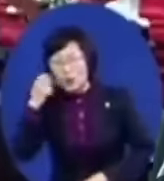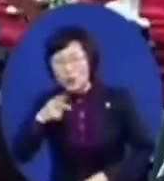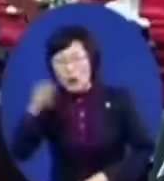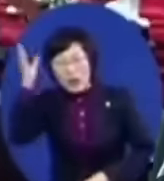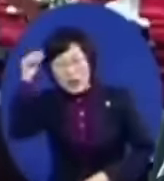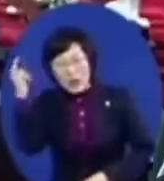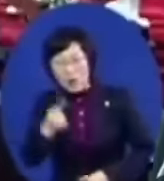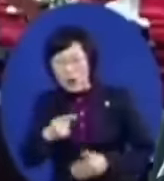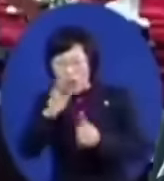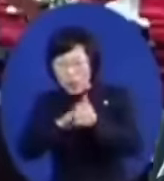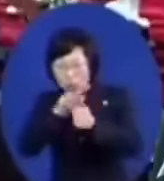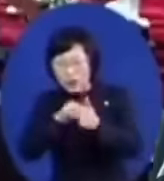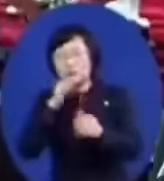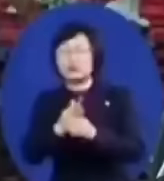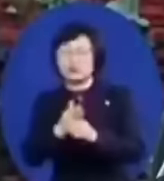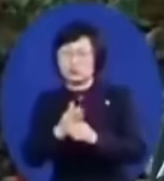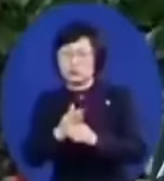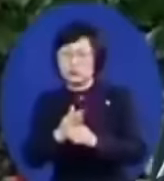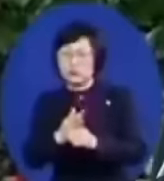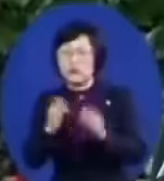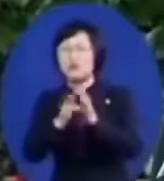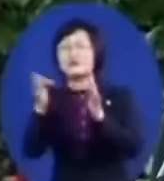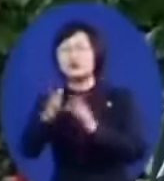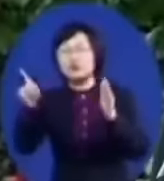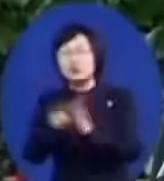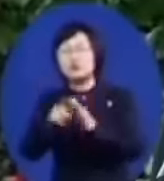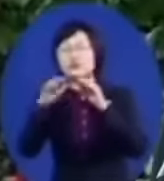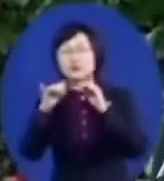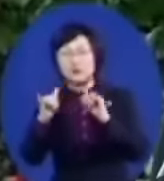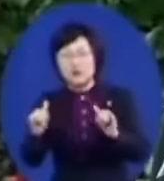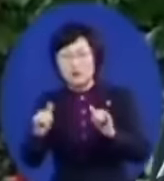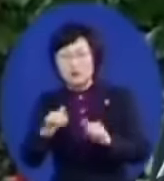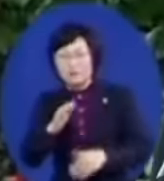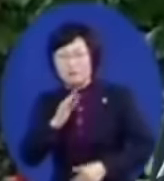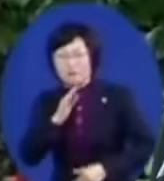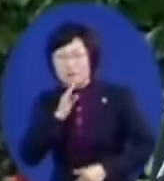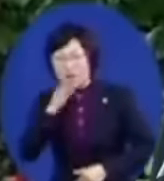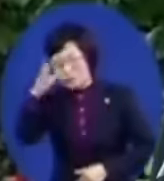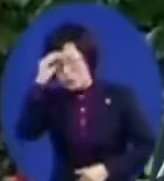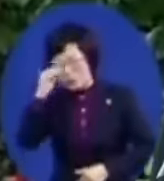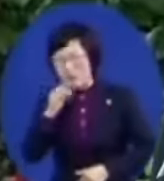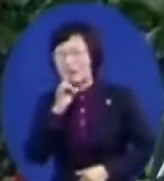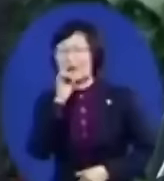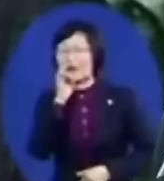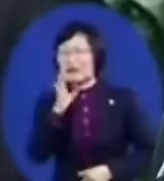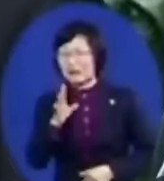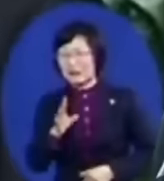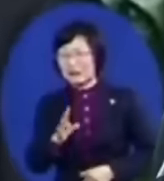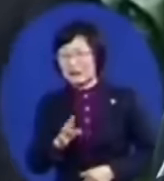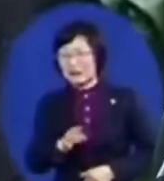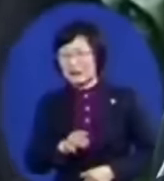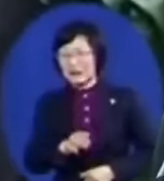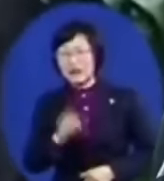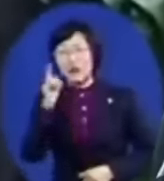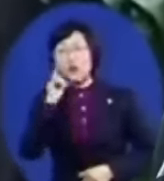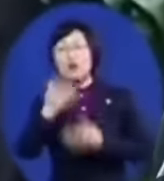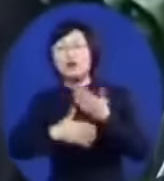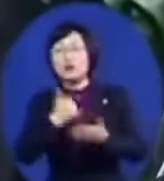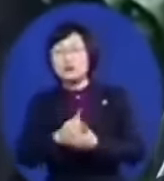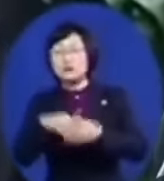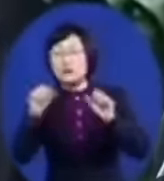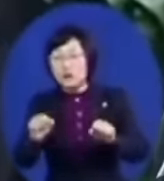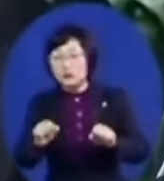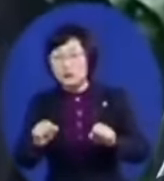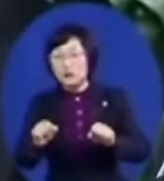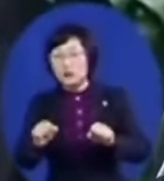사람으로서 정말 보험이 되지 못합니다. 그러면 사람들이 말합니다. 왜 하나님이 살아계시면